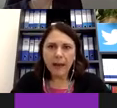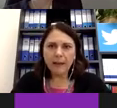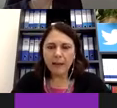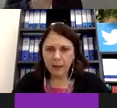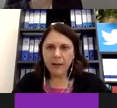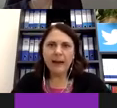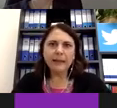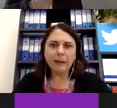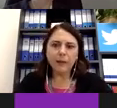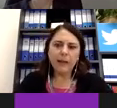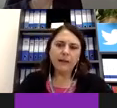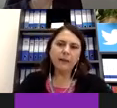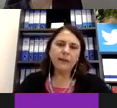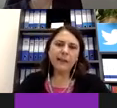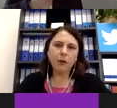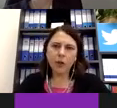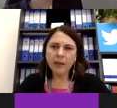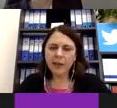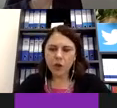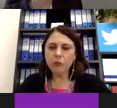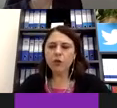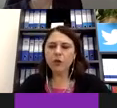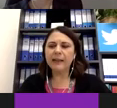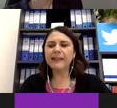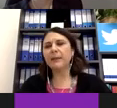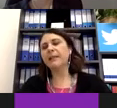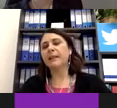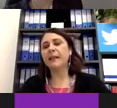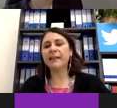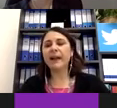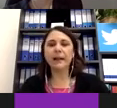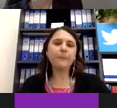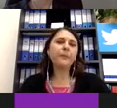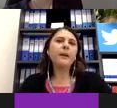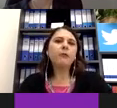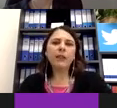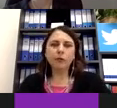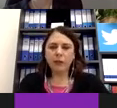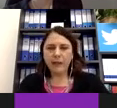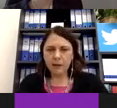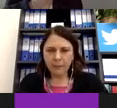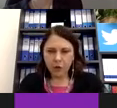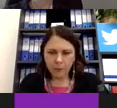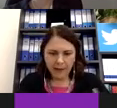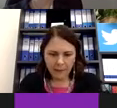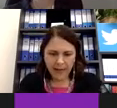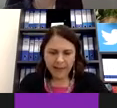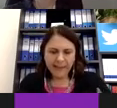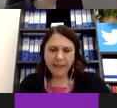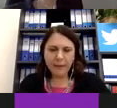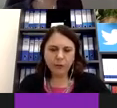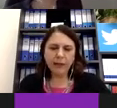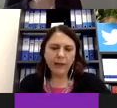pubblicati eh all'interno dei eh dei social nelle cinque giornate che siamo andati ad analizzare. Quali sono le eh principali